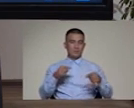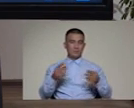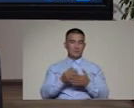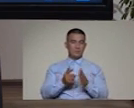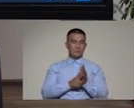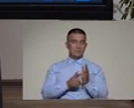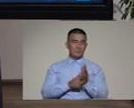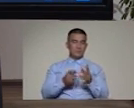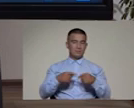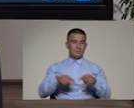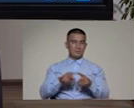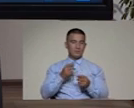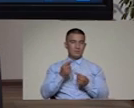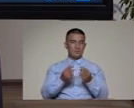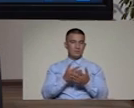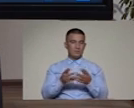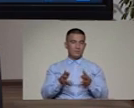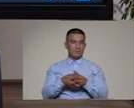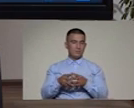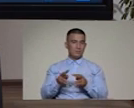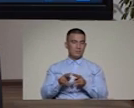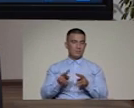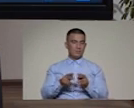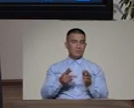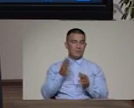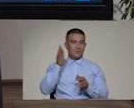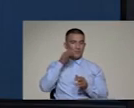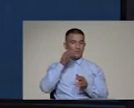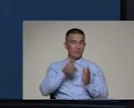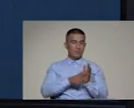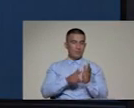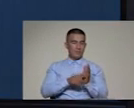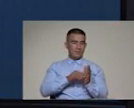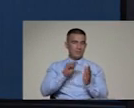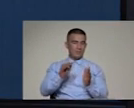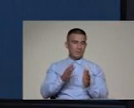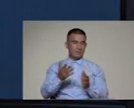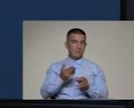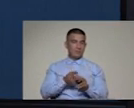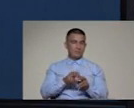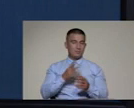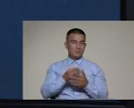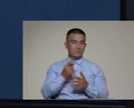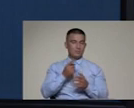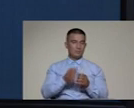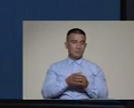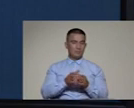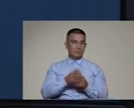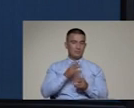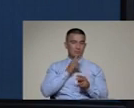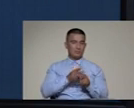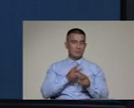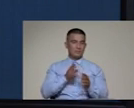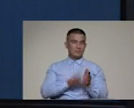guruh elementlariga o'xshaganligi uchun vodorodni biz 7-chi guruhga ko'chirib olamiz. Shuning uchun ham 1-chi guruhda